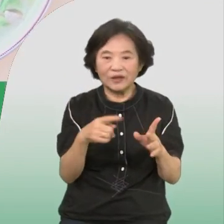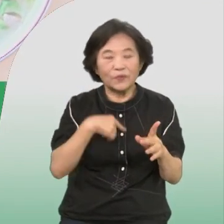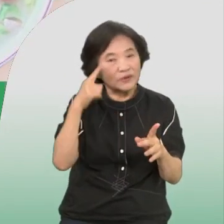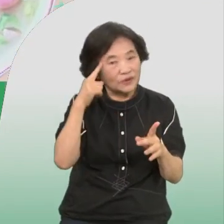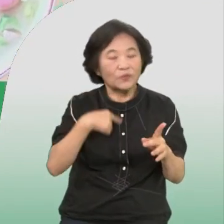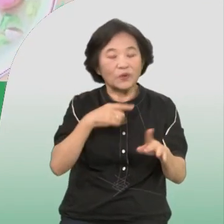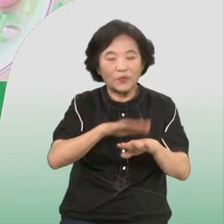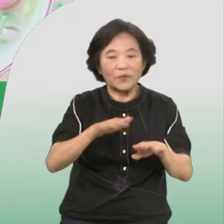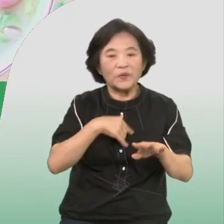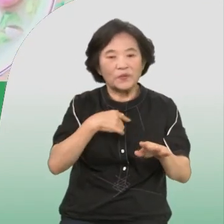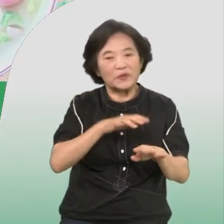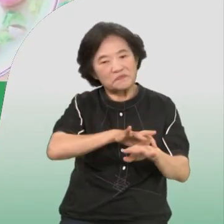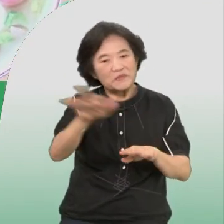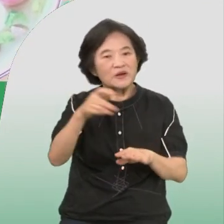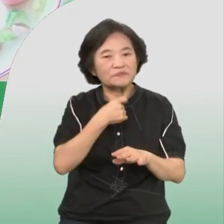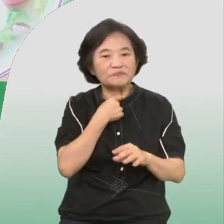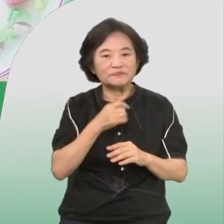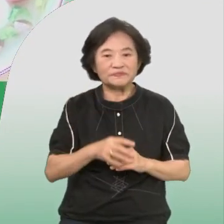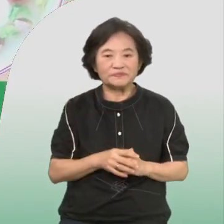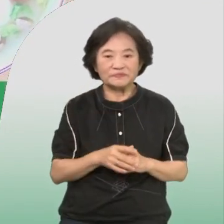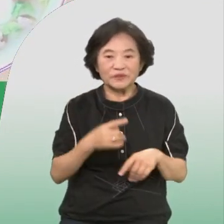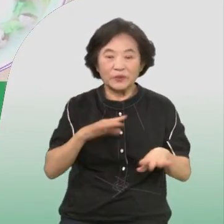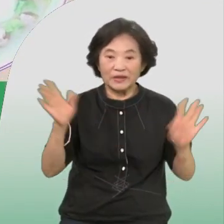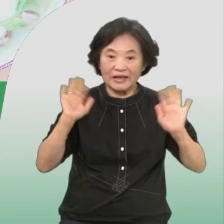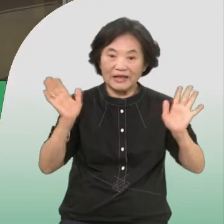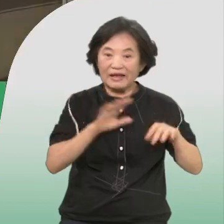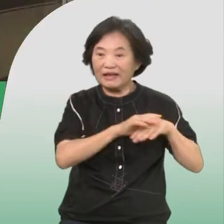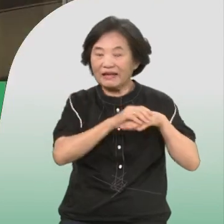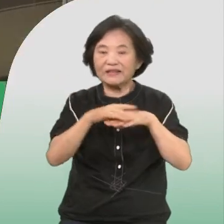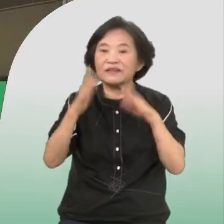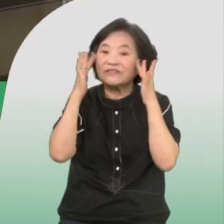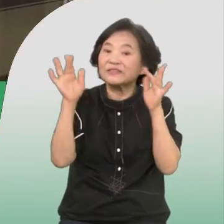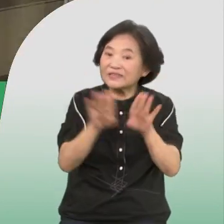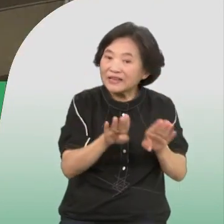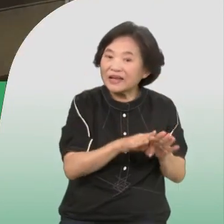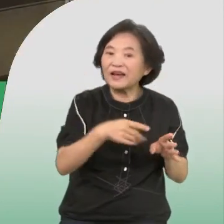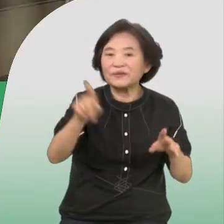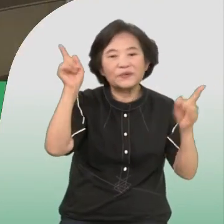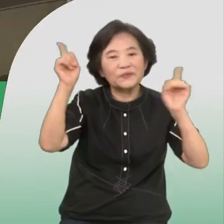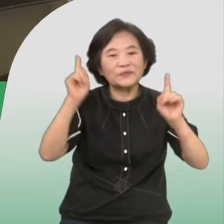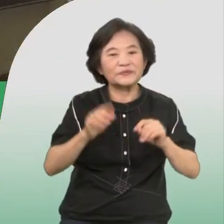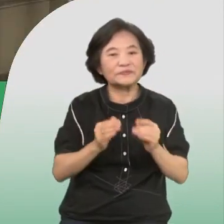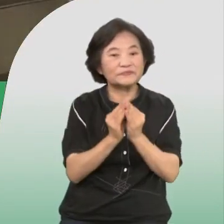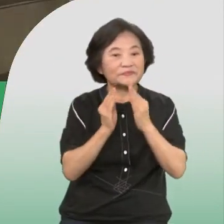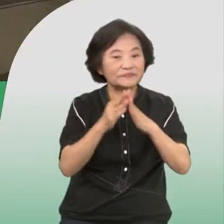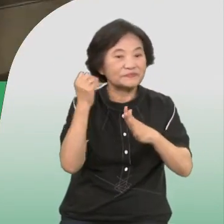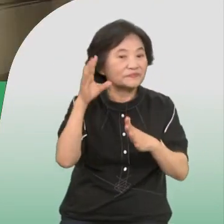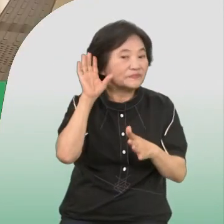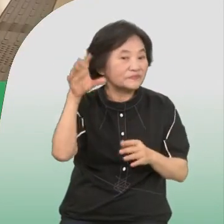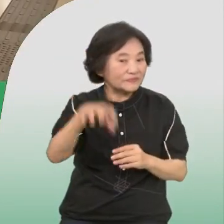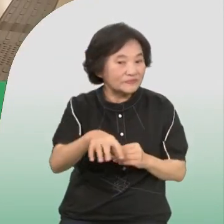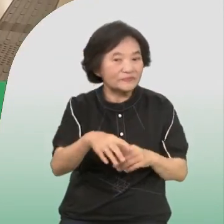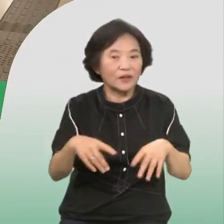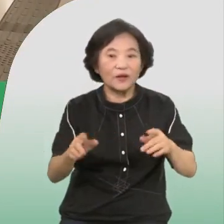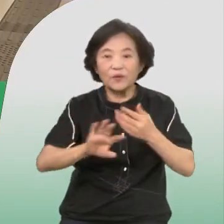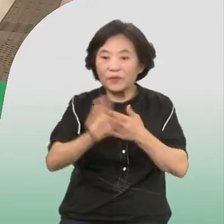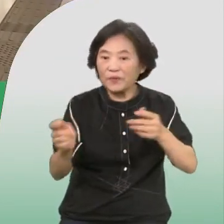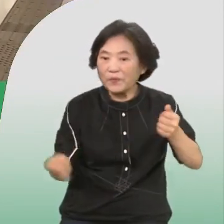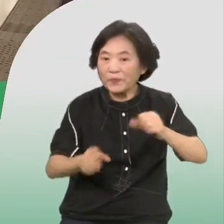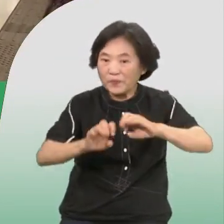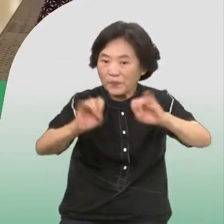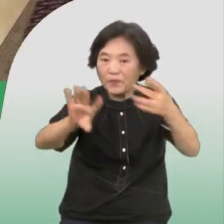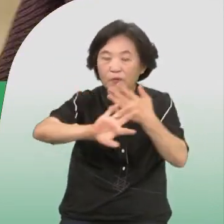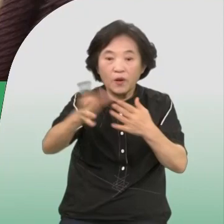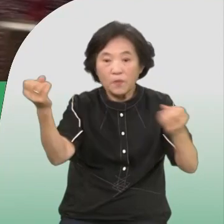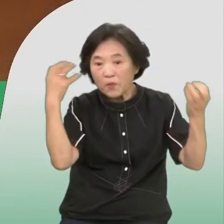哦，我都会带啲细路仔去睇下嘅，暑假嚟紧啊嘛。 土人是新闻出港，希望打崩海外宣传，做得本外国